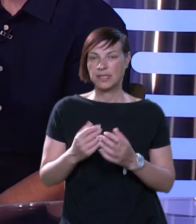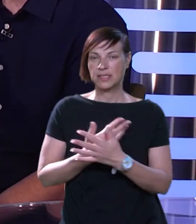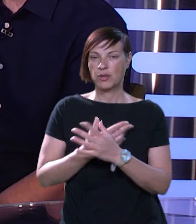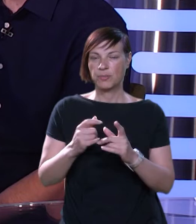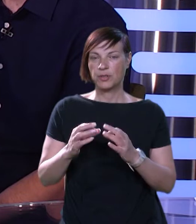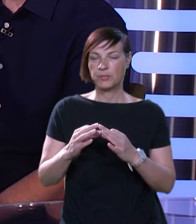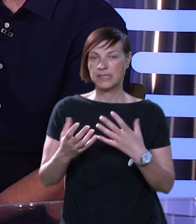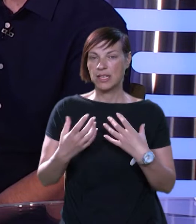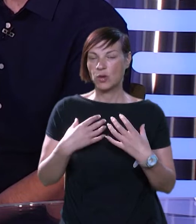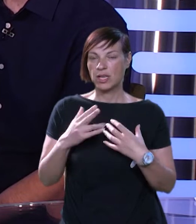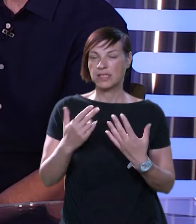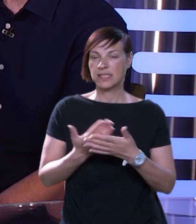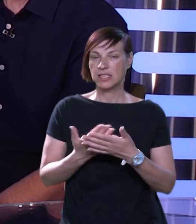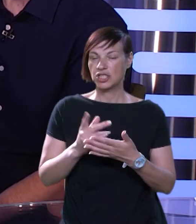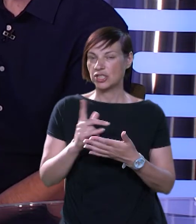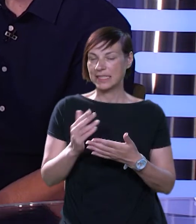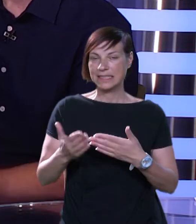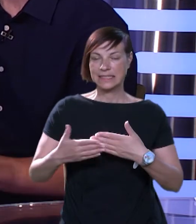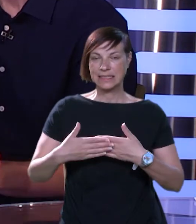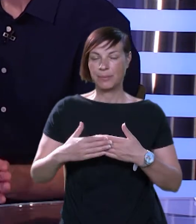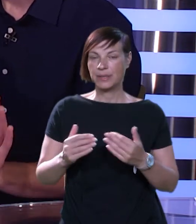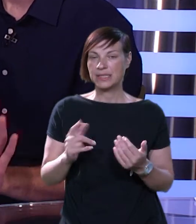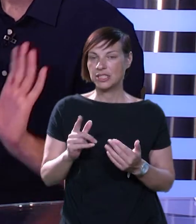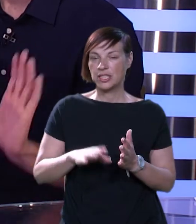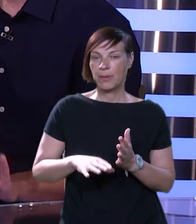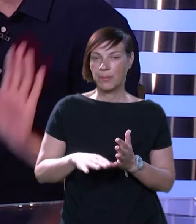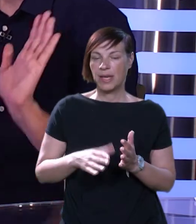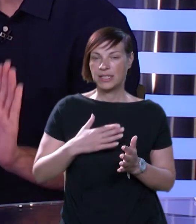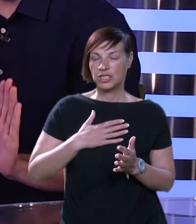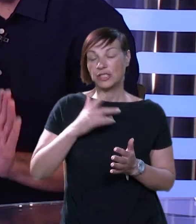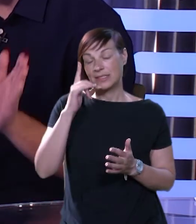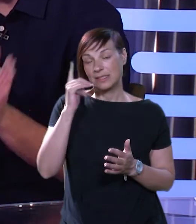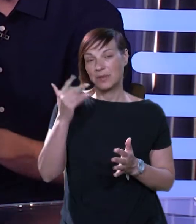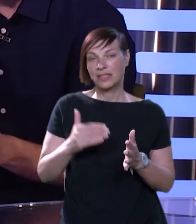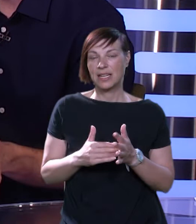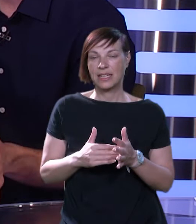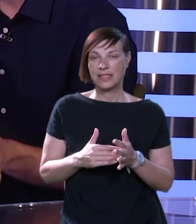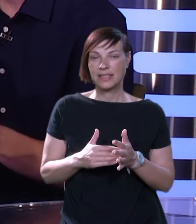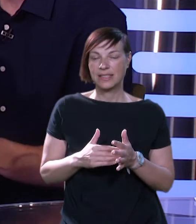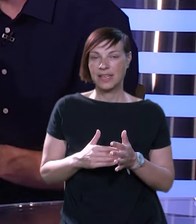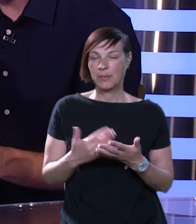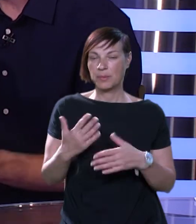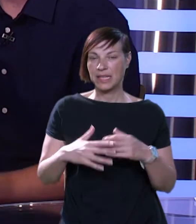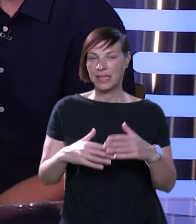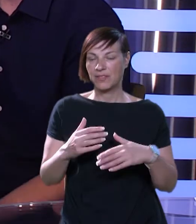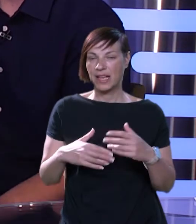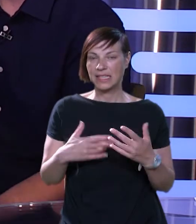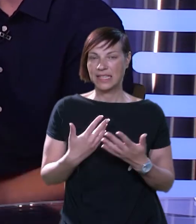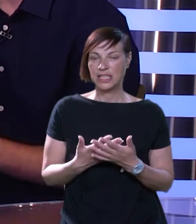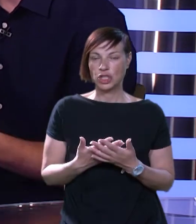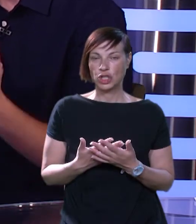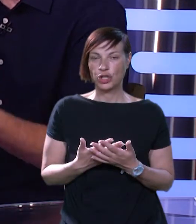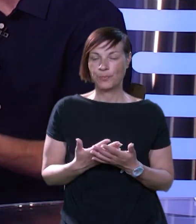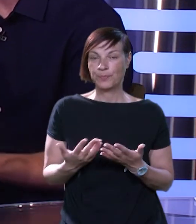ti ukazali, što imam dojam da cijelu karijeru nisi pristala na ništa manje od onoga što si smatrala da treba biti i da je kvalitetno i